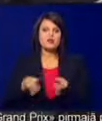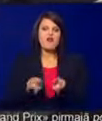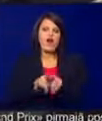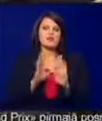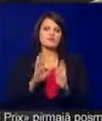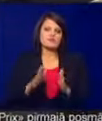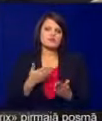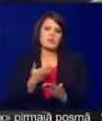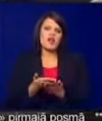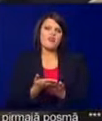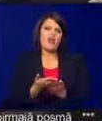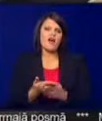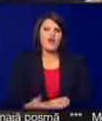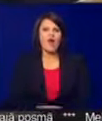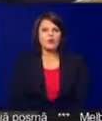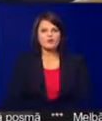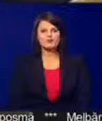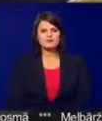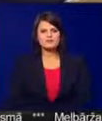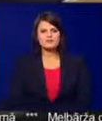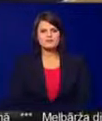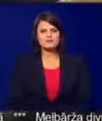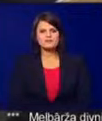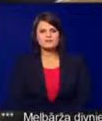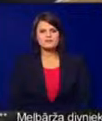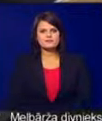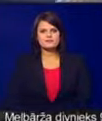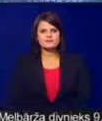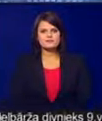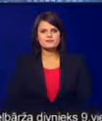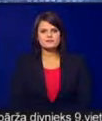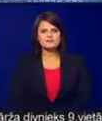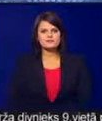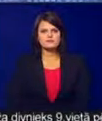Laura Dreziņa, Reinis Andziķis, TV Kurzeme.